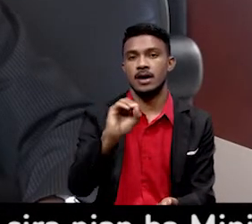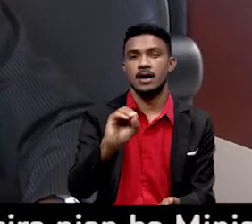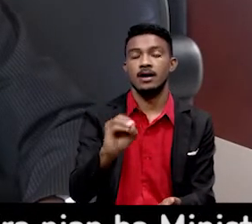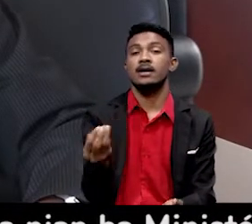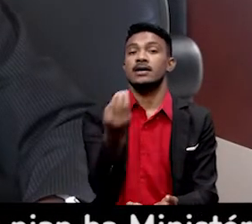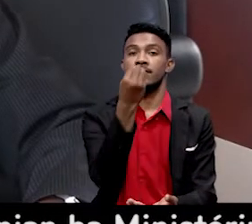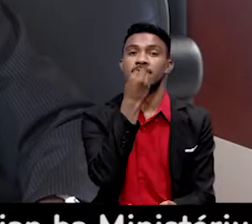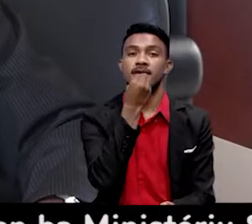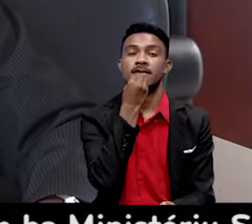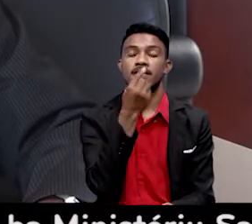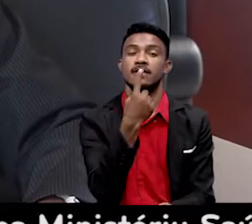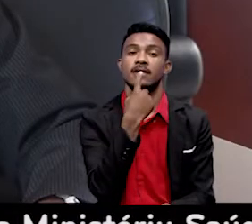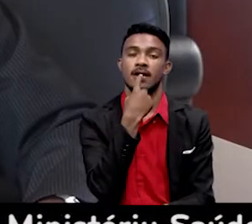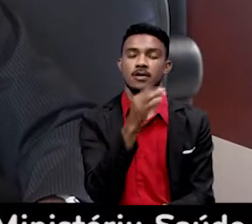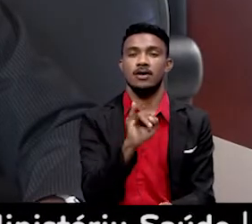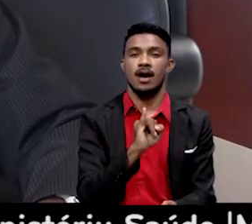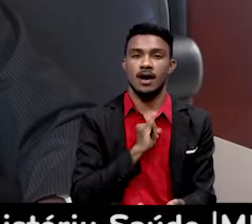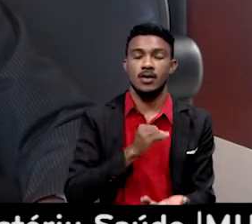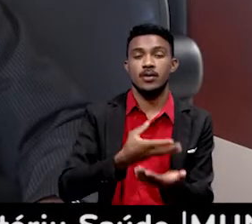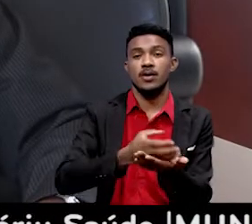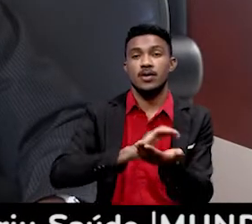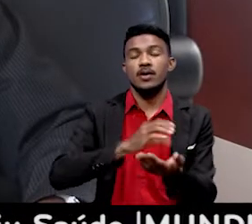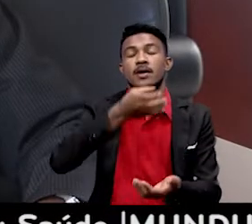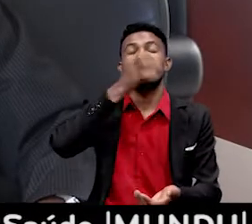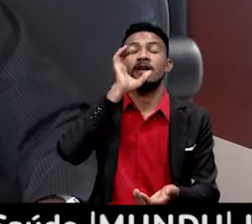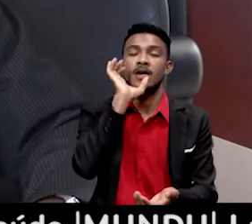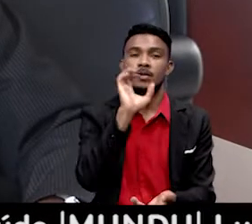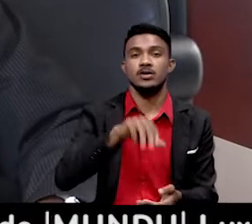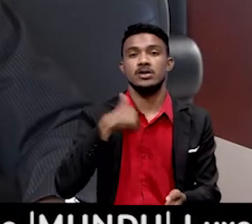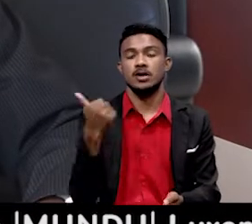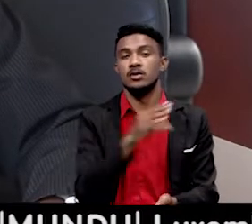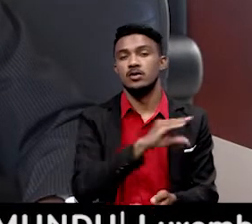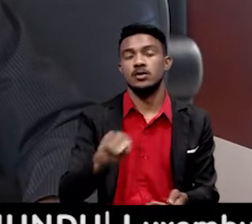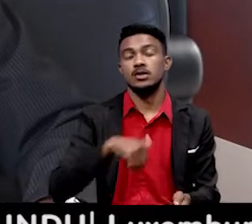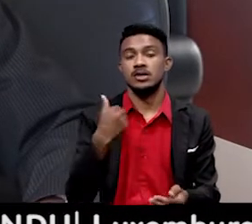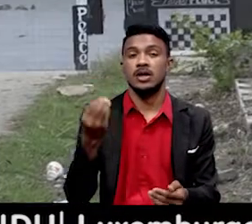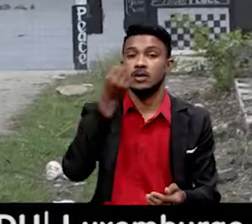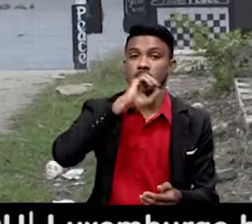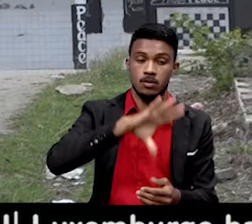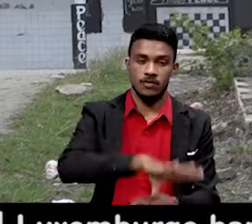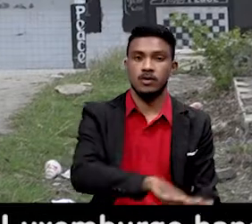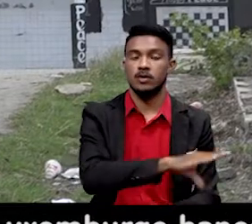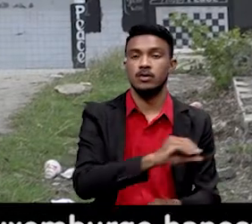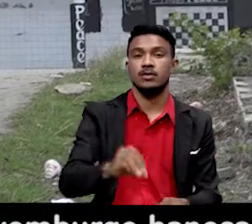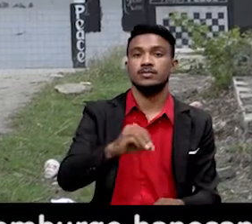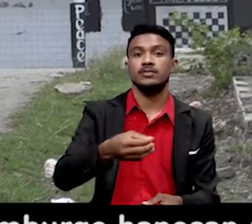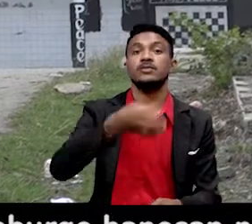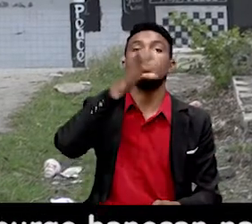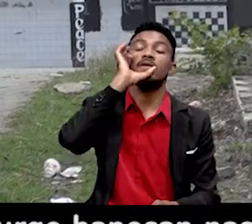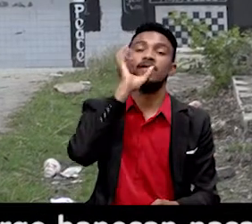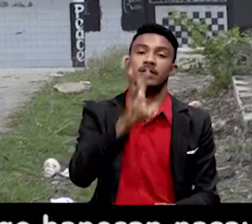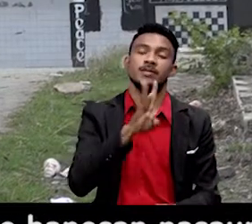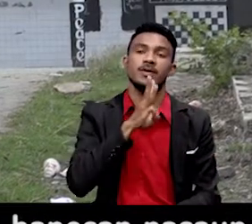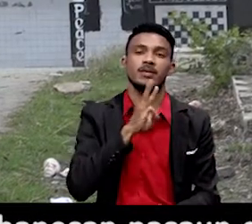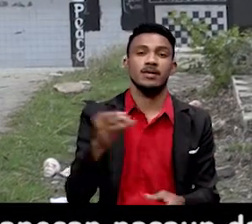tau, hau kal hemu du ne balu, balu kal monu sai, hau re ne fui be ne fakar dik mak mai hanibu ne, hau